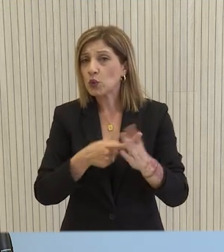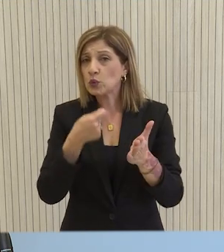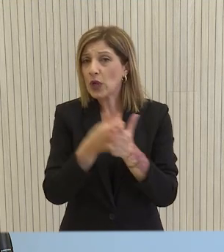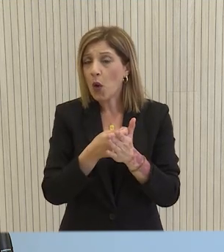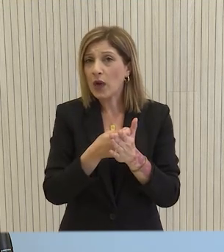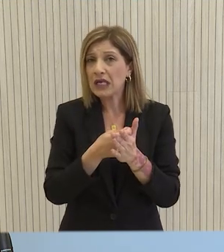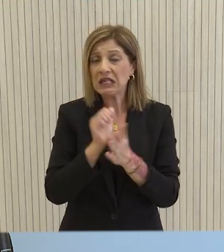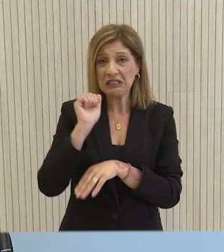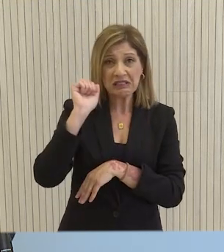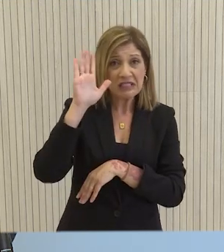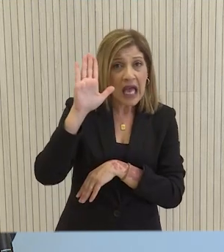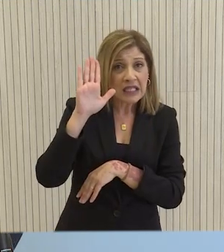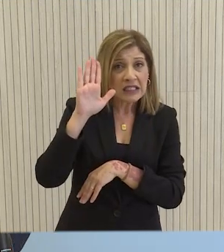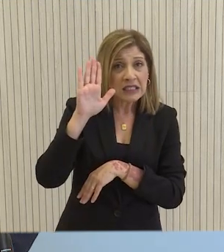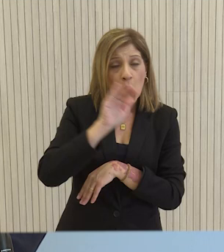αγοράζουν τις